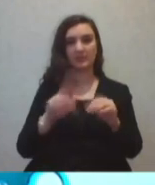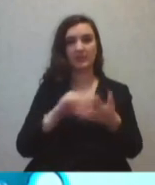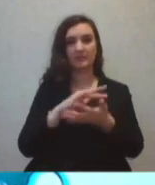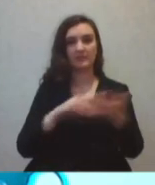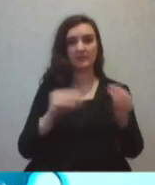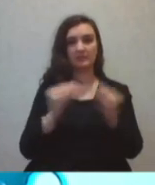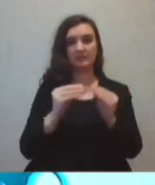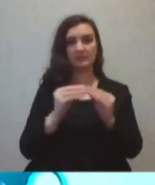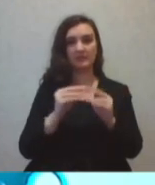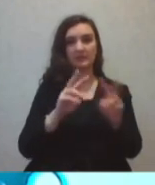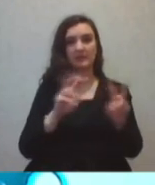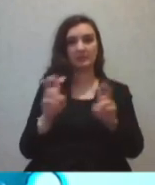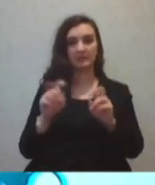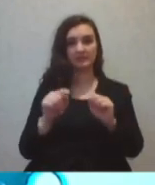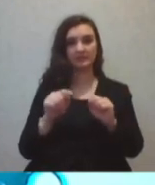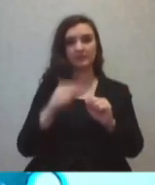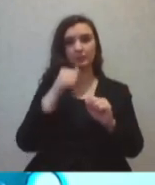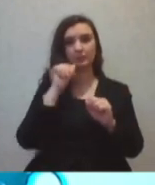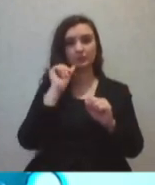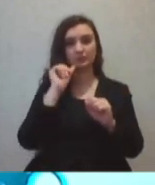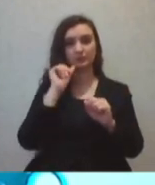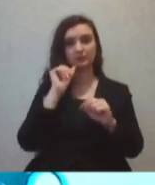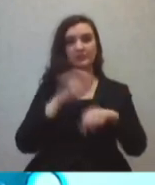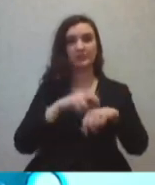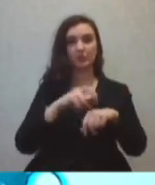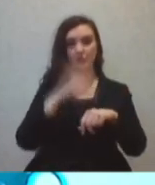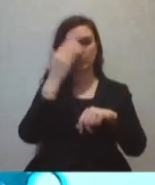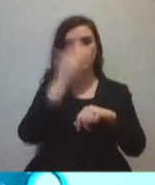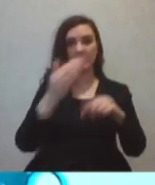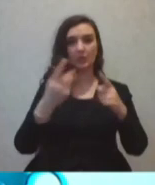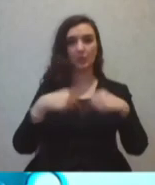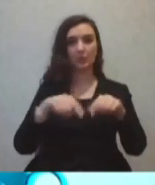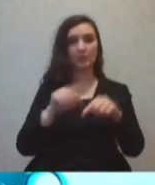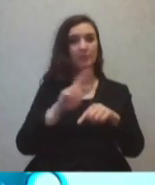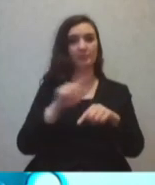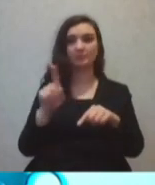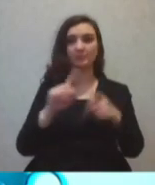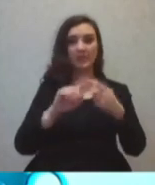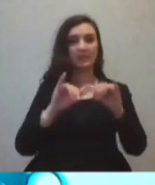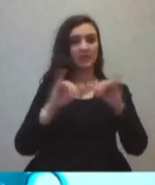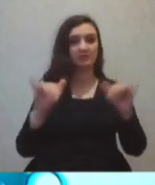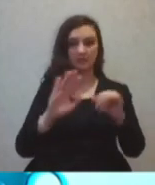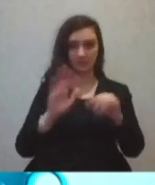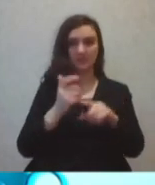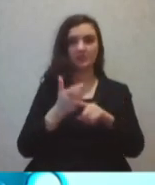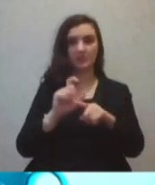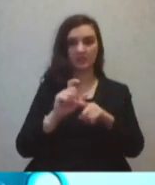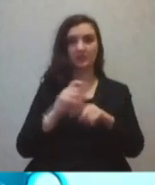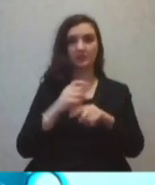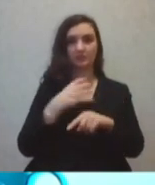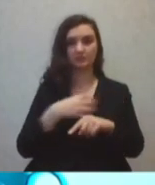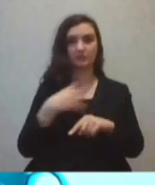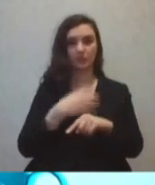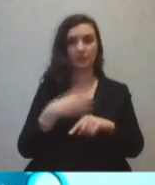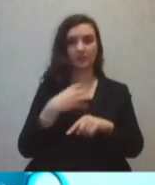გავაგრძელებ ძირითადი თემით. გუშინ სამედიცინო საზოგადოება, რომ არა პანდემია, ძალიან